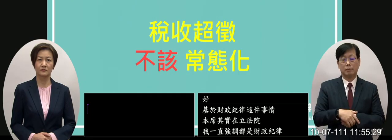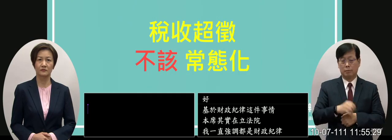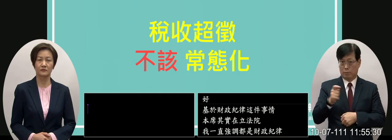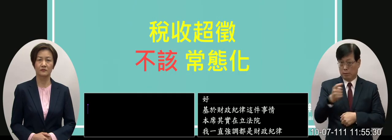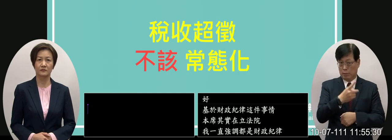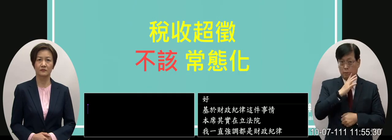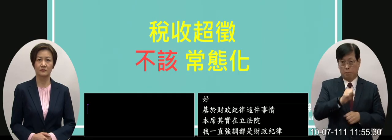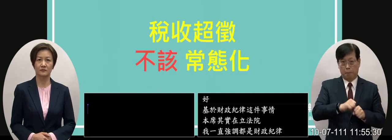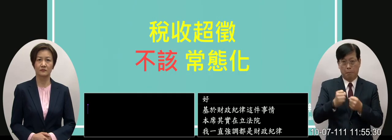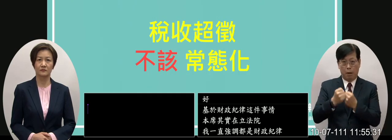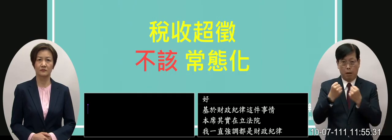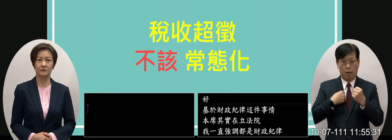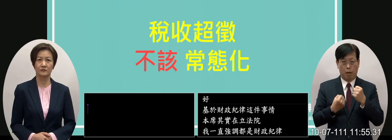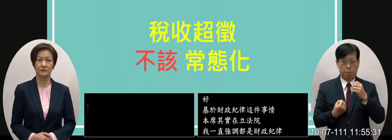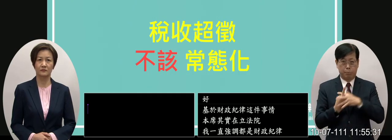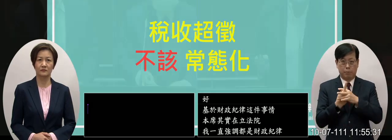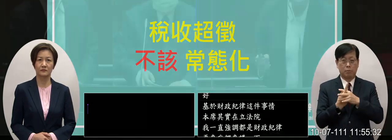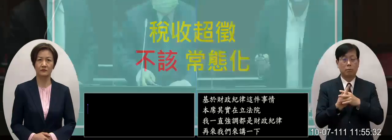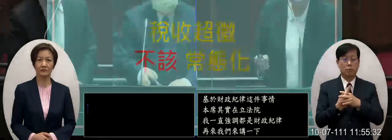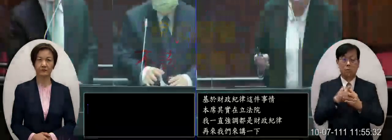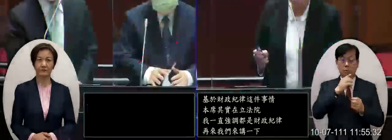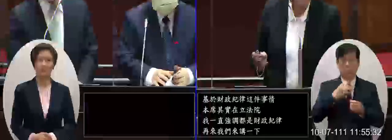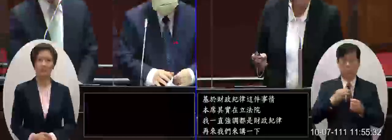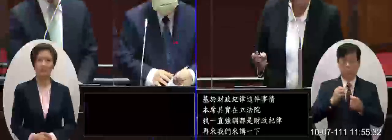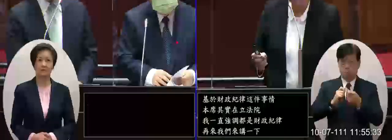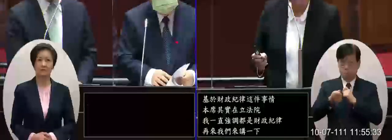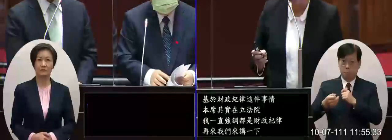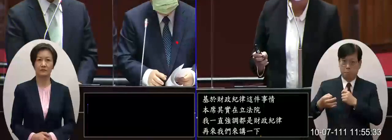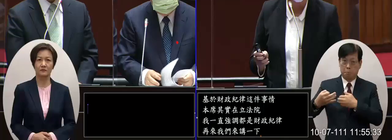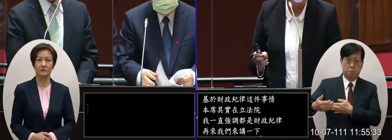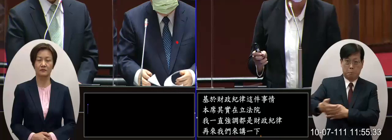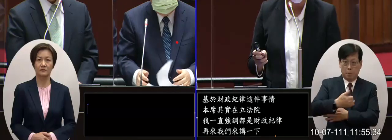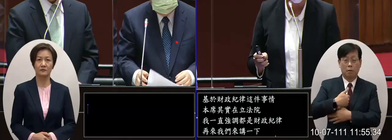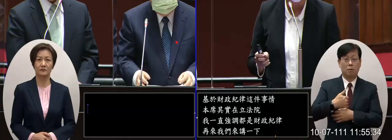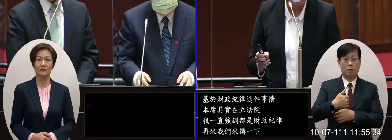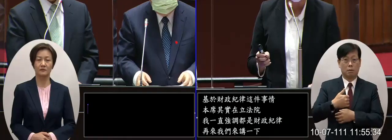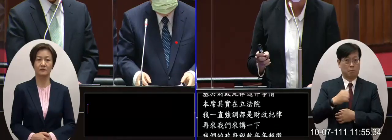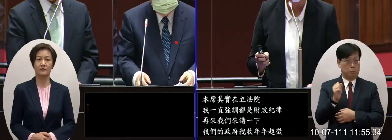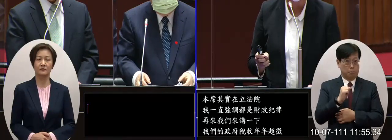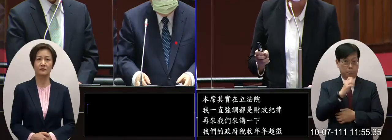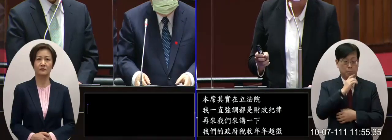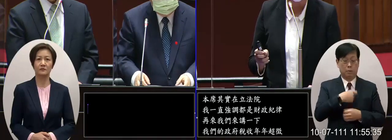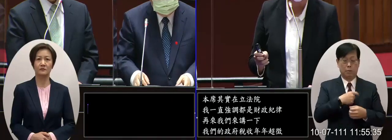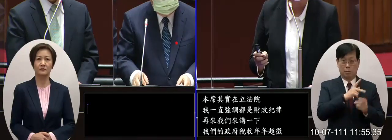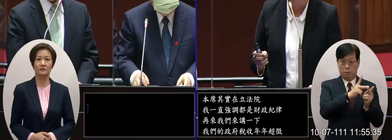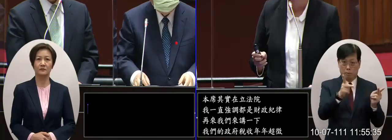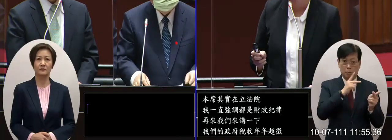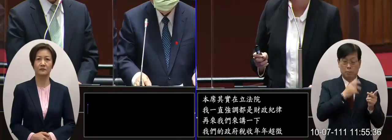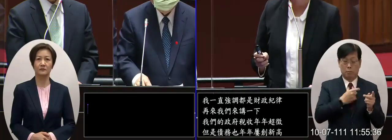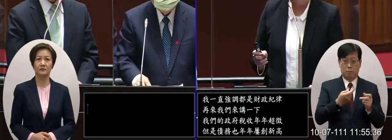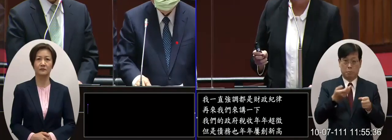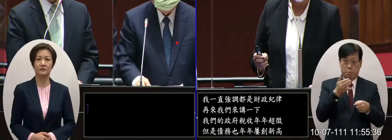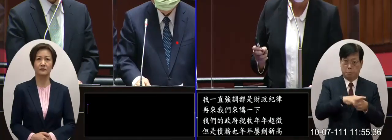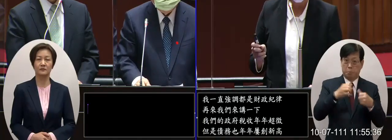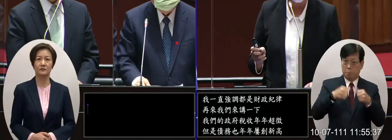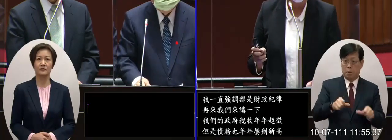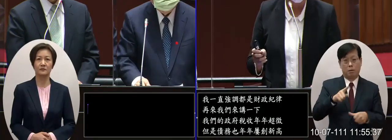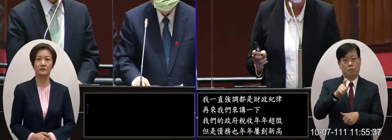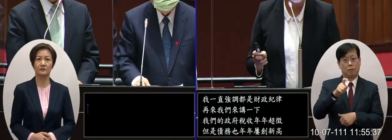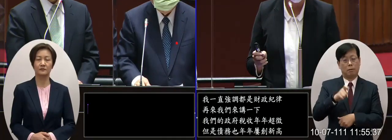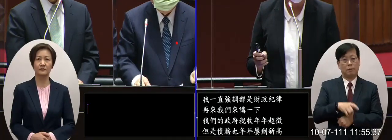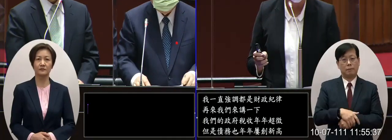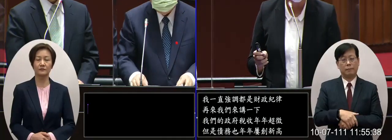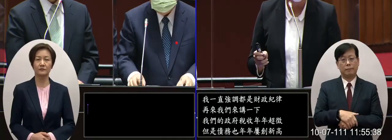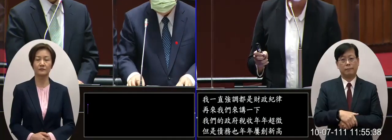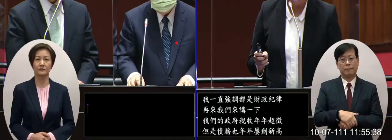双双破纪录，显示超增的这个税缩呢还没有办法去填补这个扩增的一个这个收